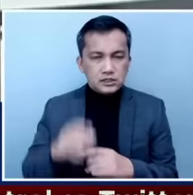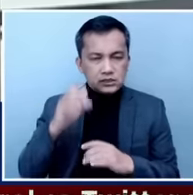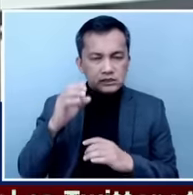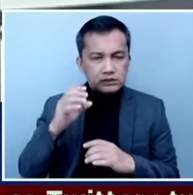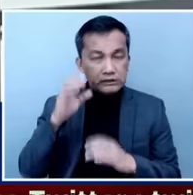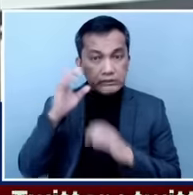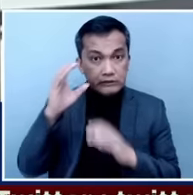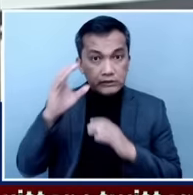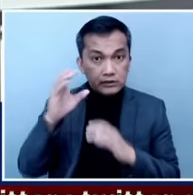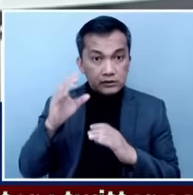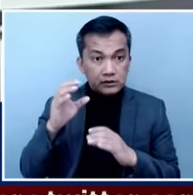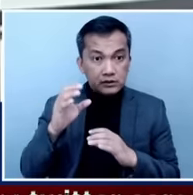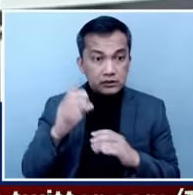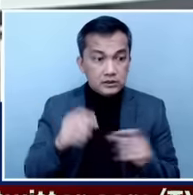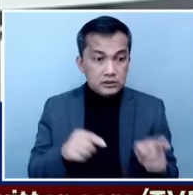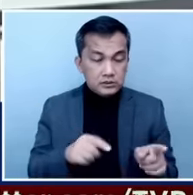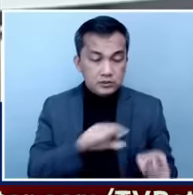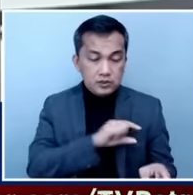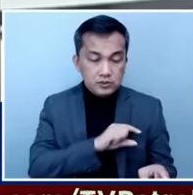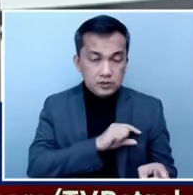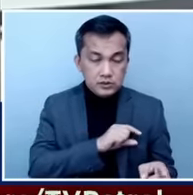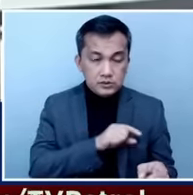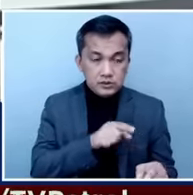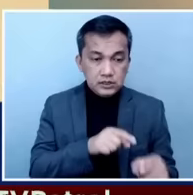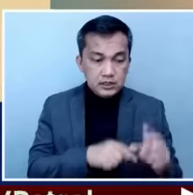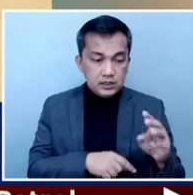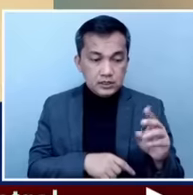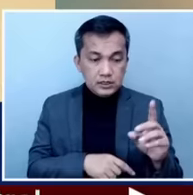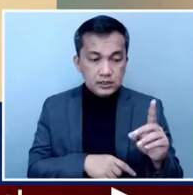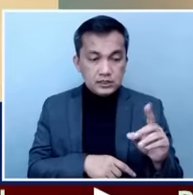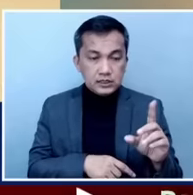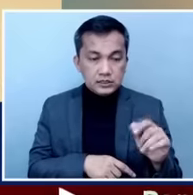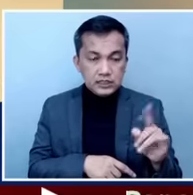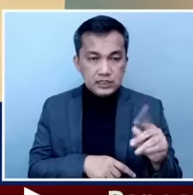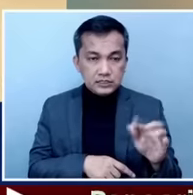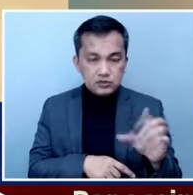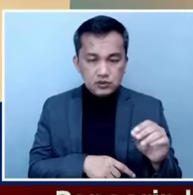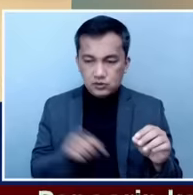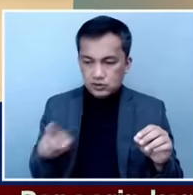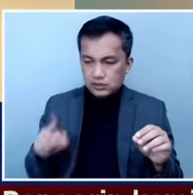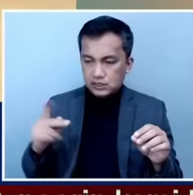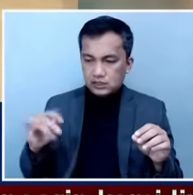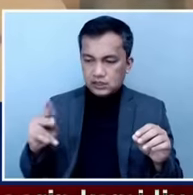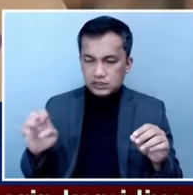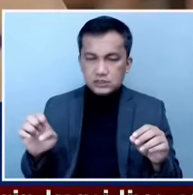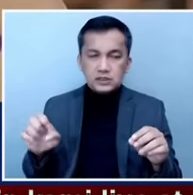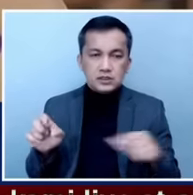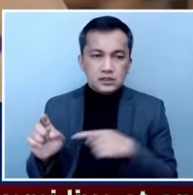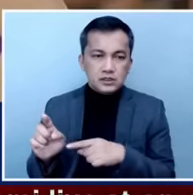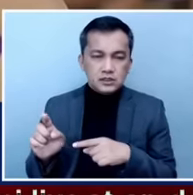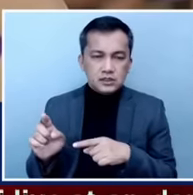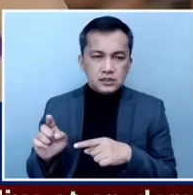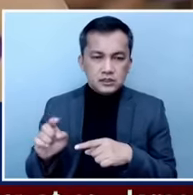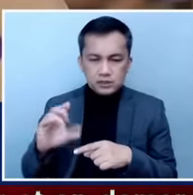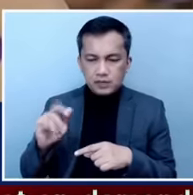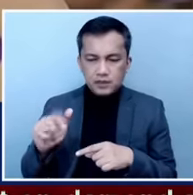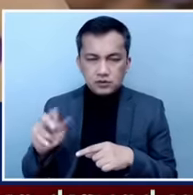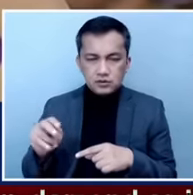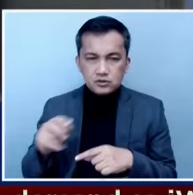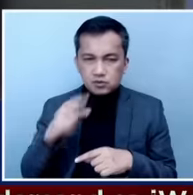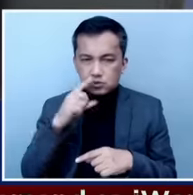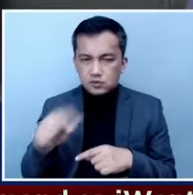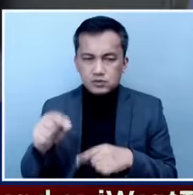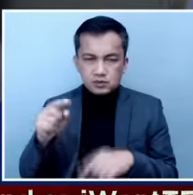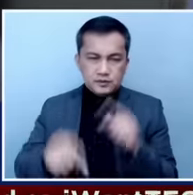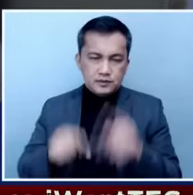si Major De Castro at itong si Catherine, doon nagsusumbong itong si Miss Camilon doon sa kaibigan